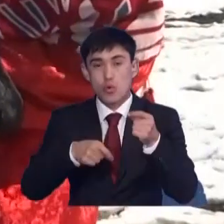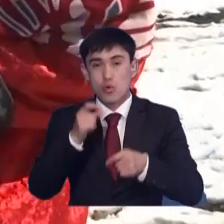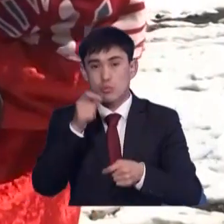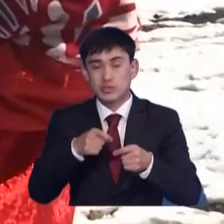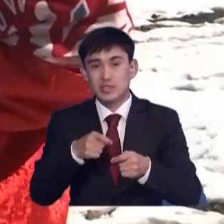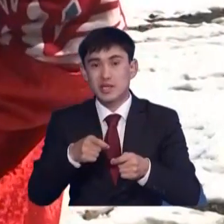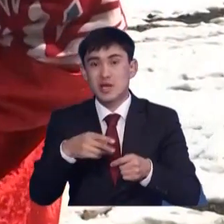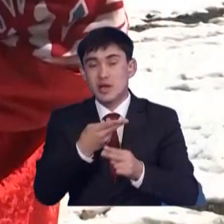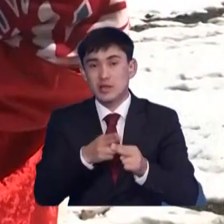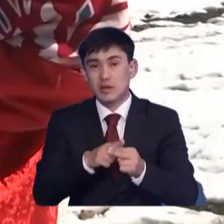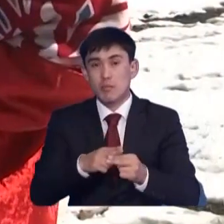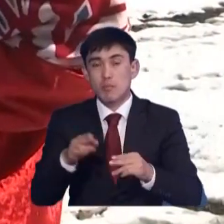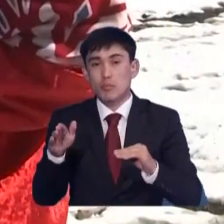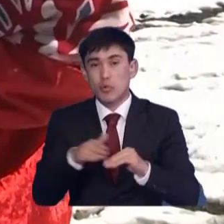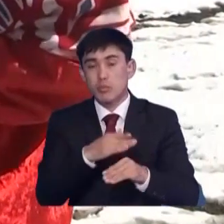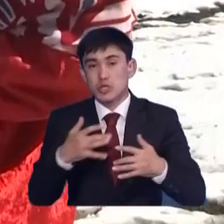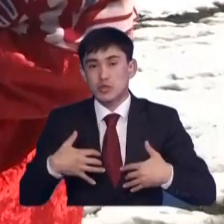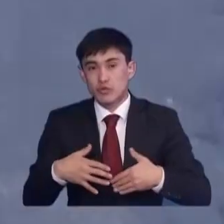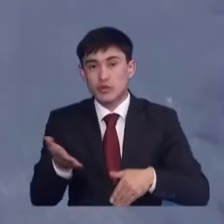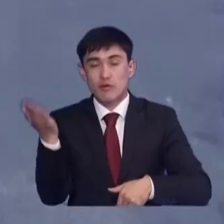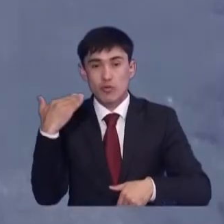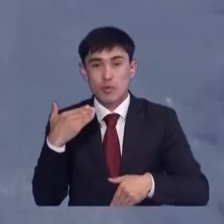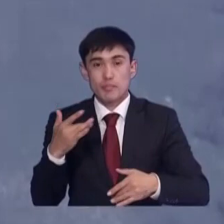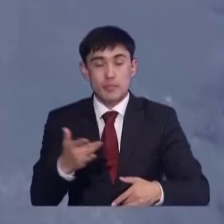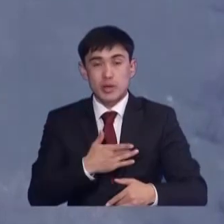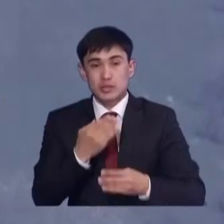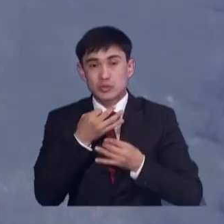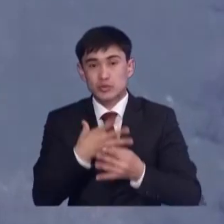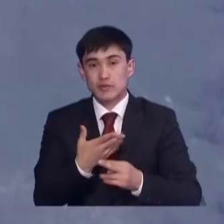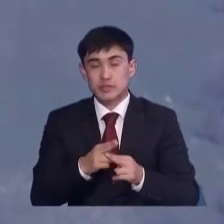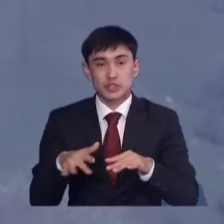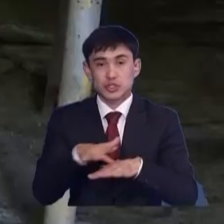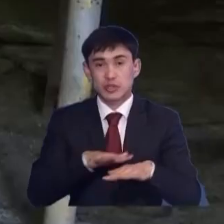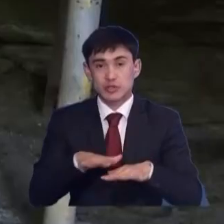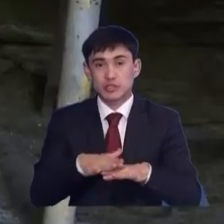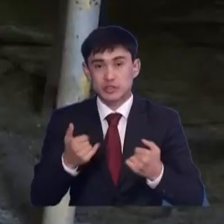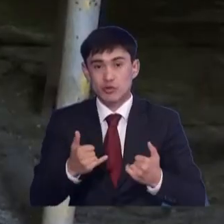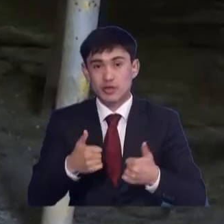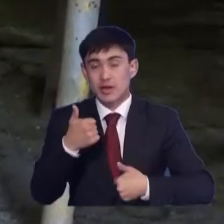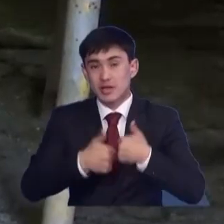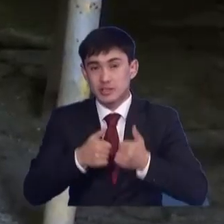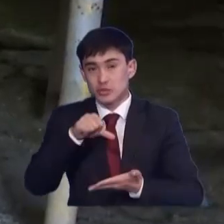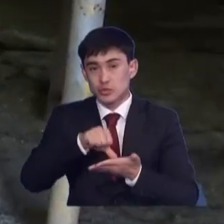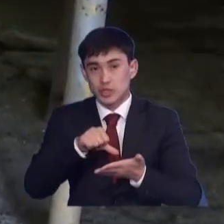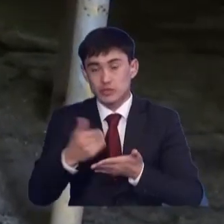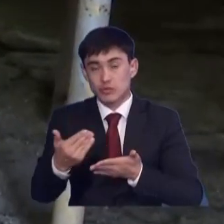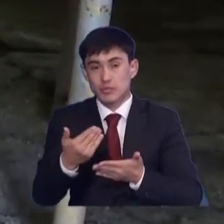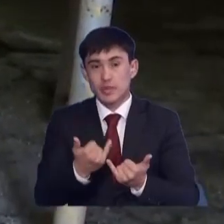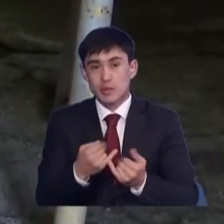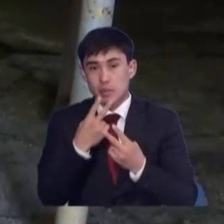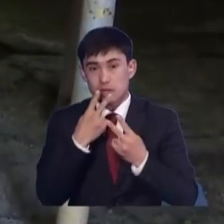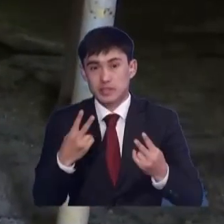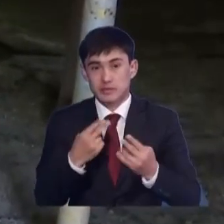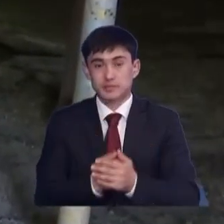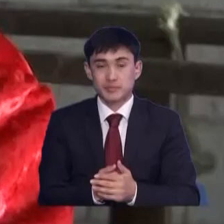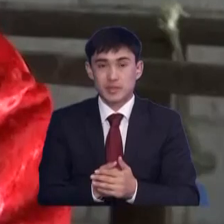Это благородное животное давно покорилось воле человека. И сегодня скакуны являются участниками различных заездов. Управляют ими опытные